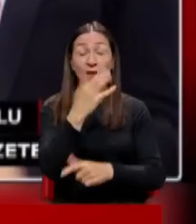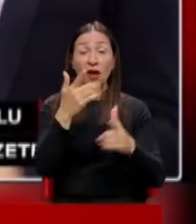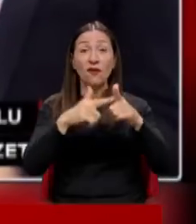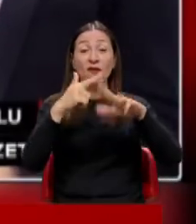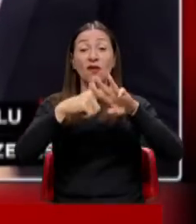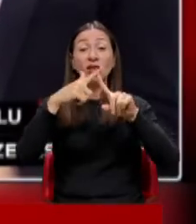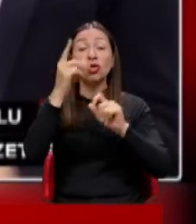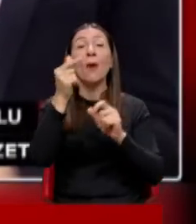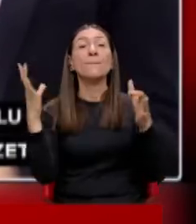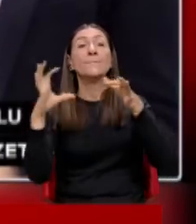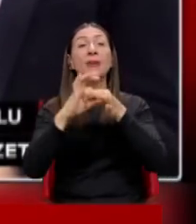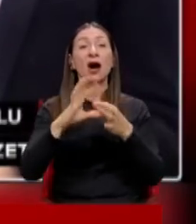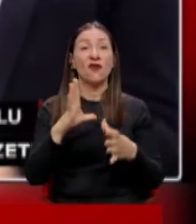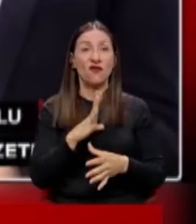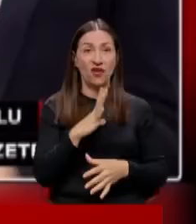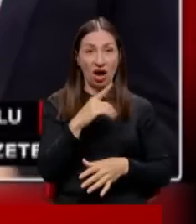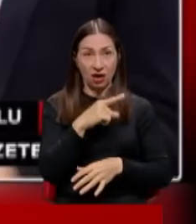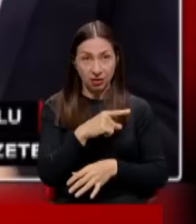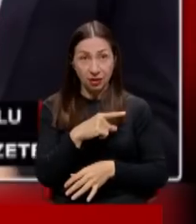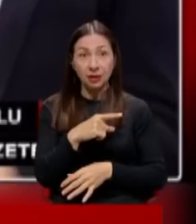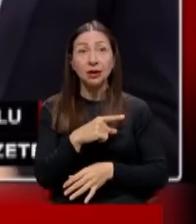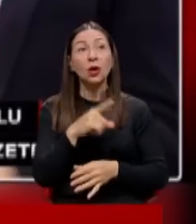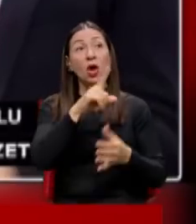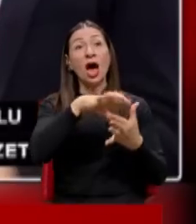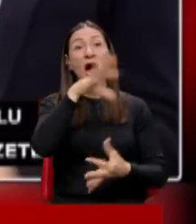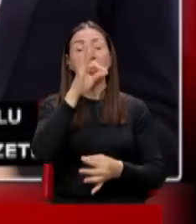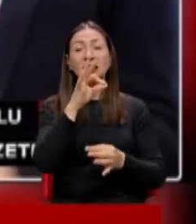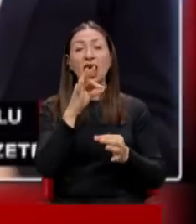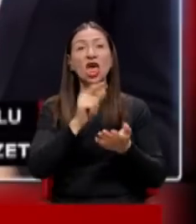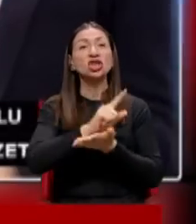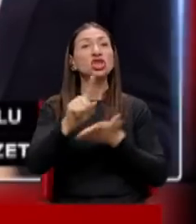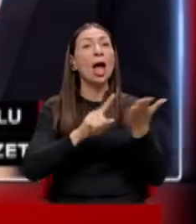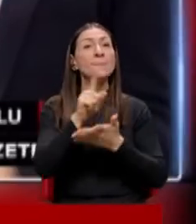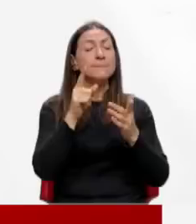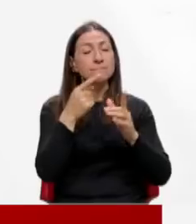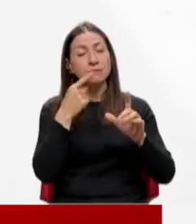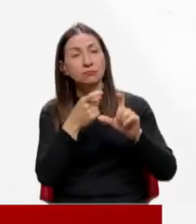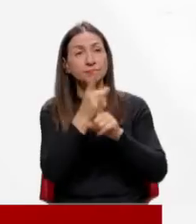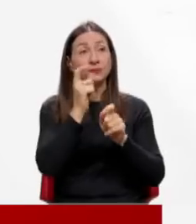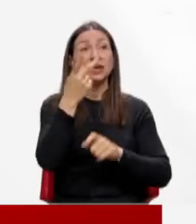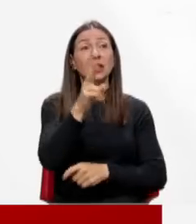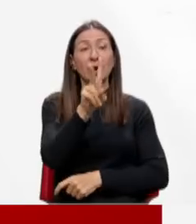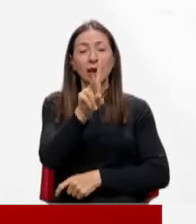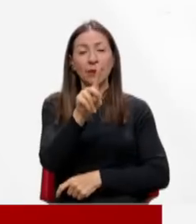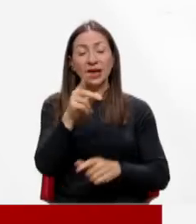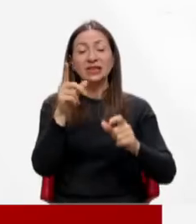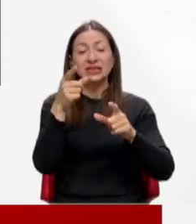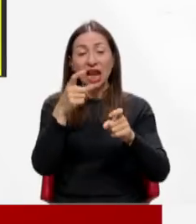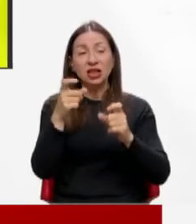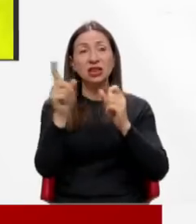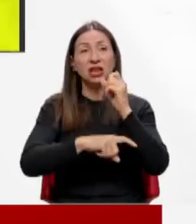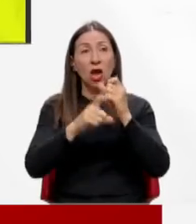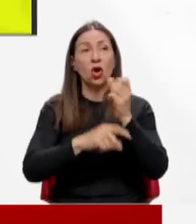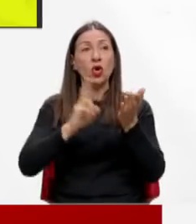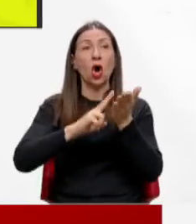FETÖ ile daha önce irtibatı ve iltisaklı olduğu için hakkında işlem yapılmış birisi. 2021'de silahlı terör